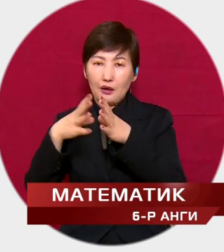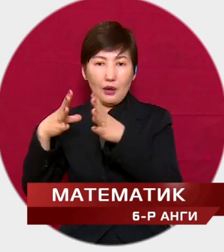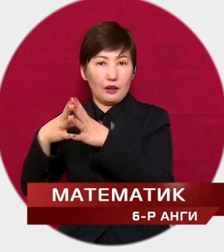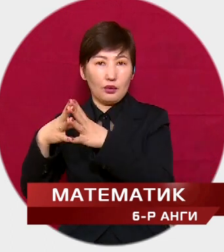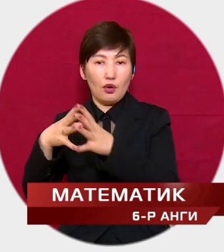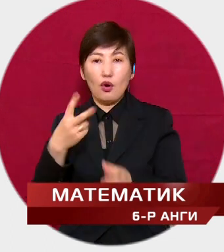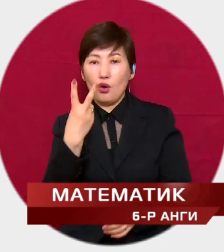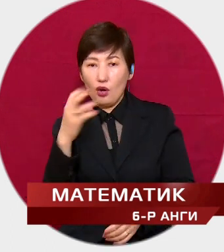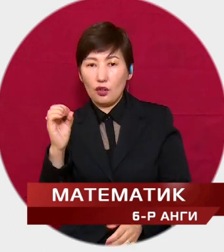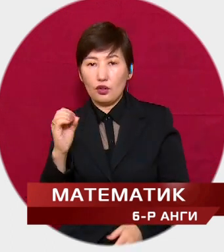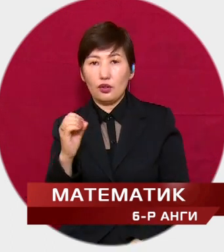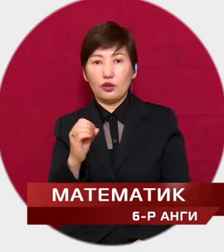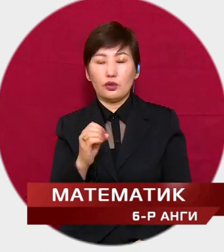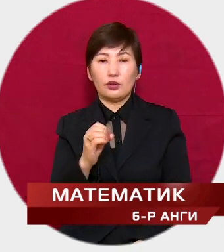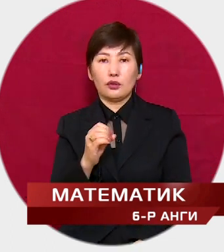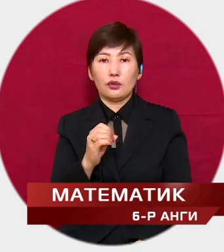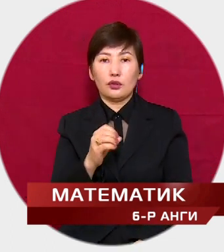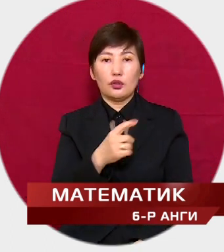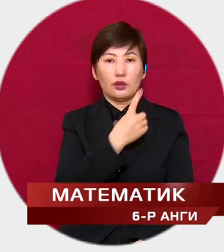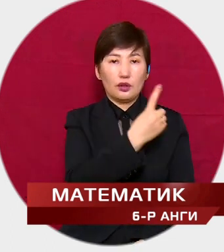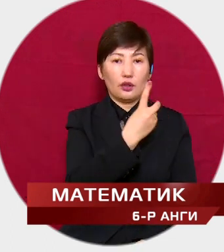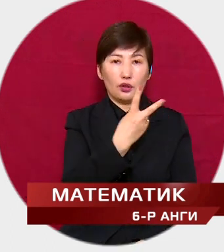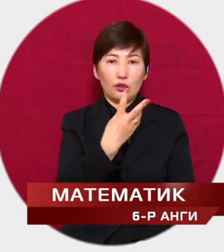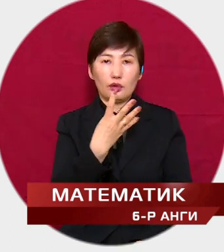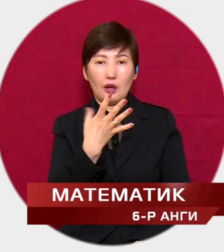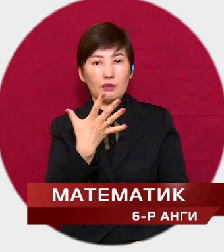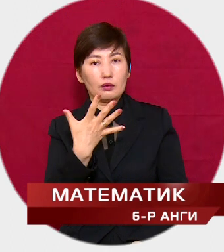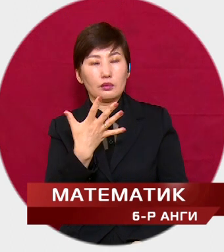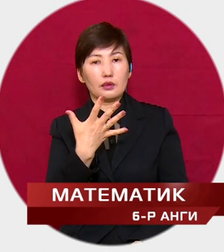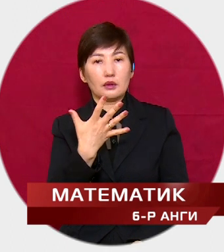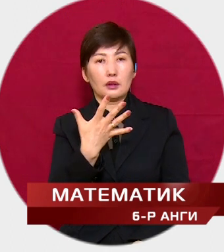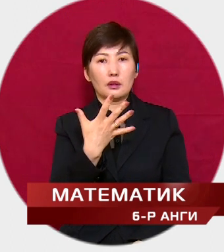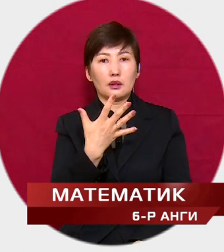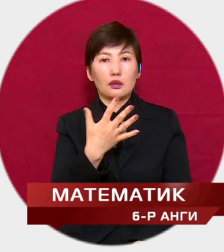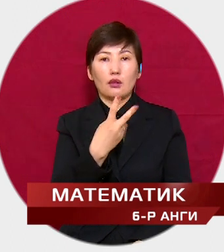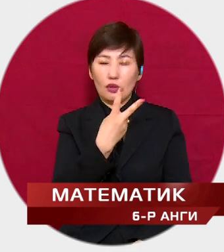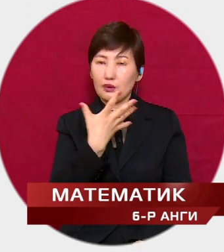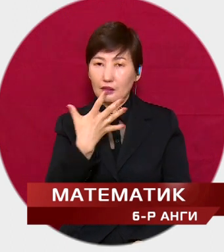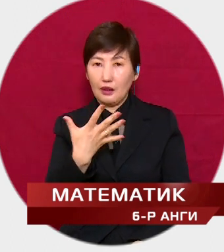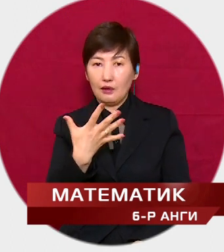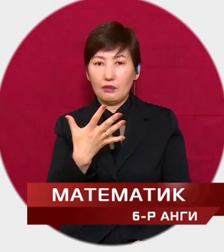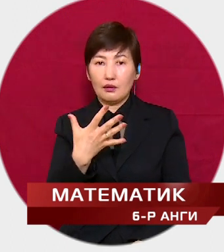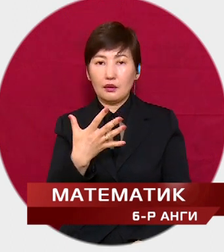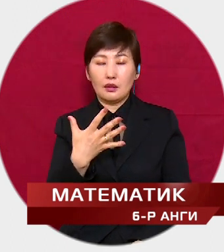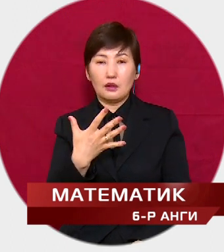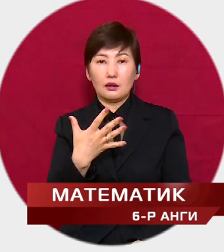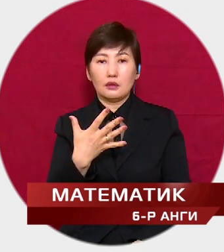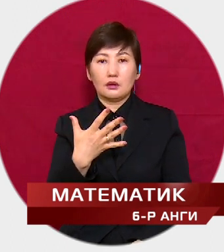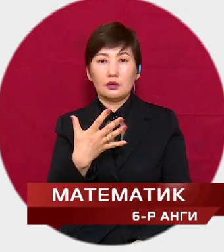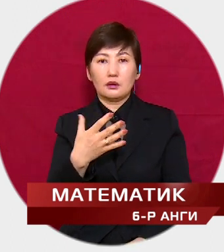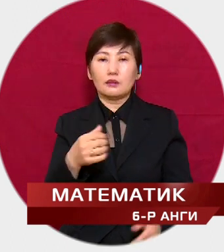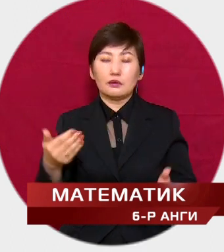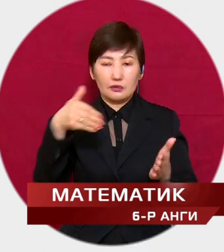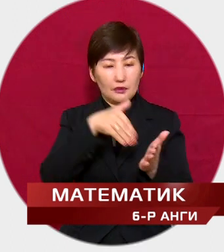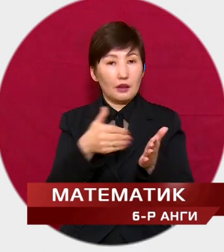20, энэ болохоор яаж яна вэхэр 1 2 3 4 5 гэд ингээд 25. Өөрөөр хэлбэл 25